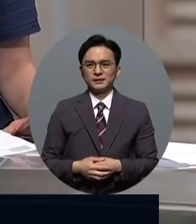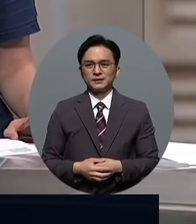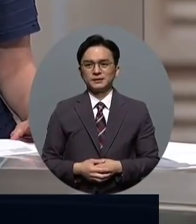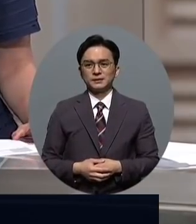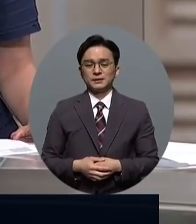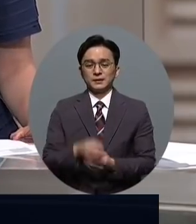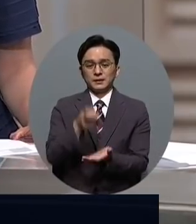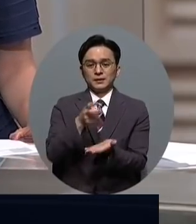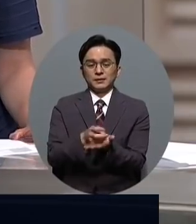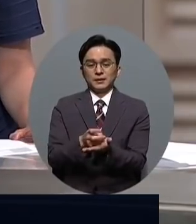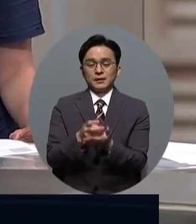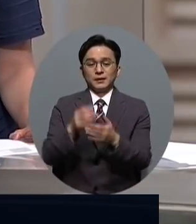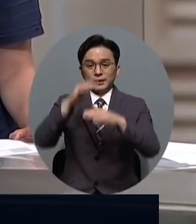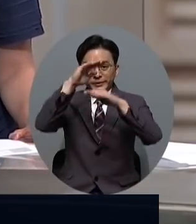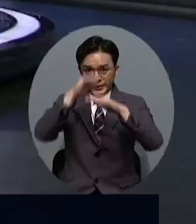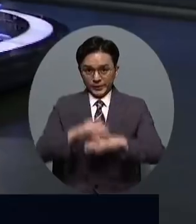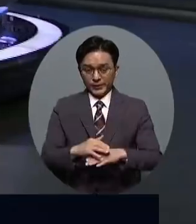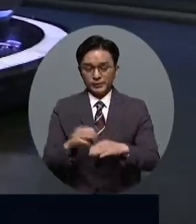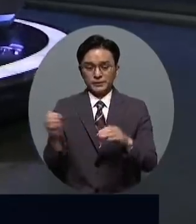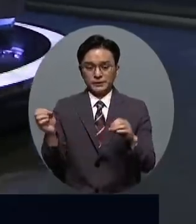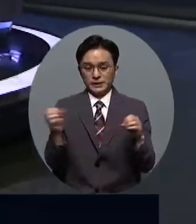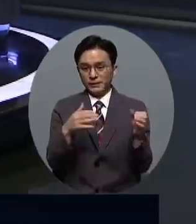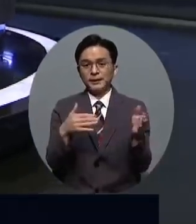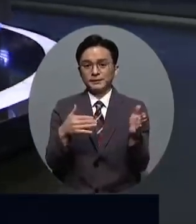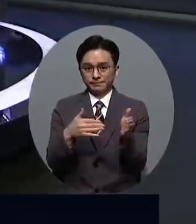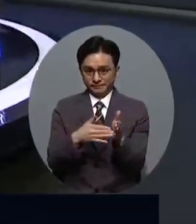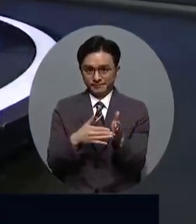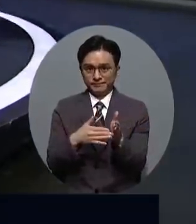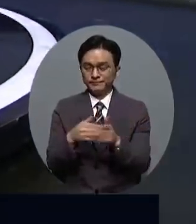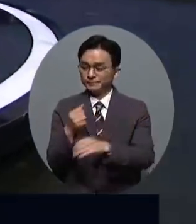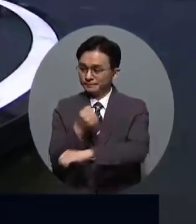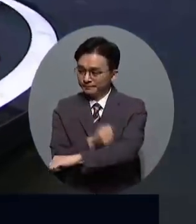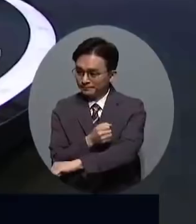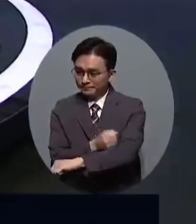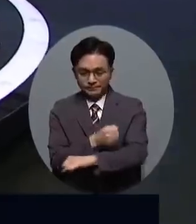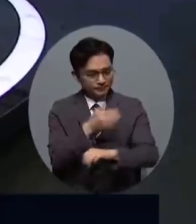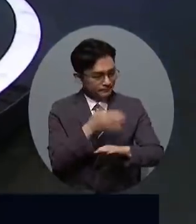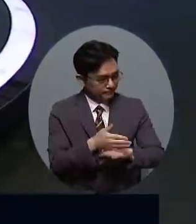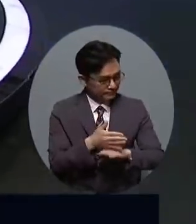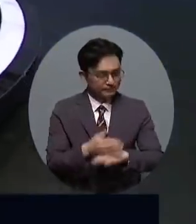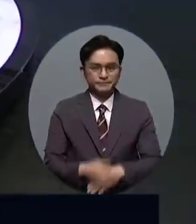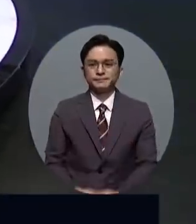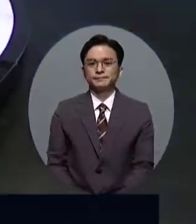하겠습니다. 승재현, 신은숙 두 분 말씀은 오늘 여기까지 듣겠습니다. 말씀 감사합니다. 고맙습니다. 감사합니다.